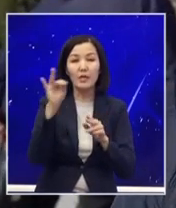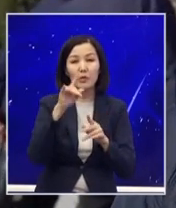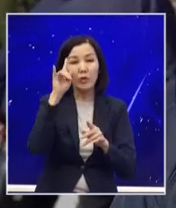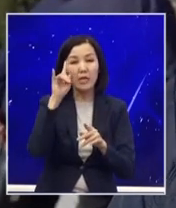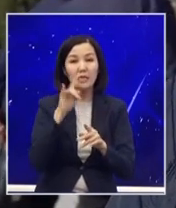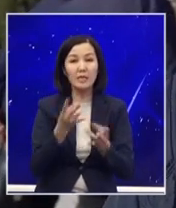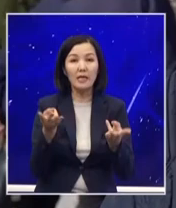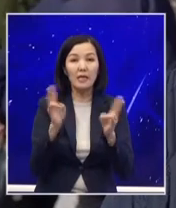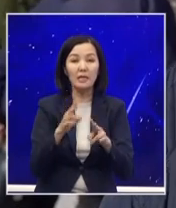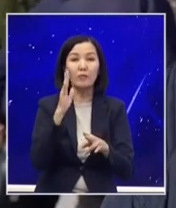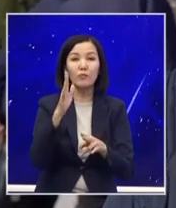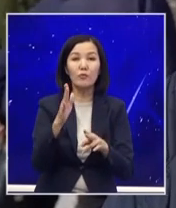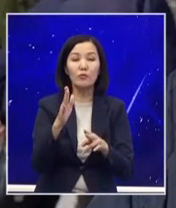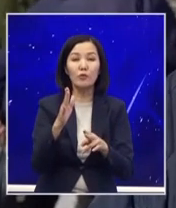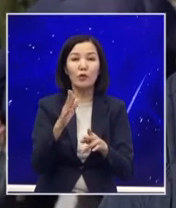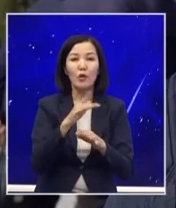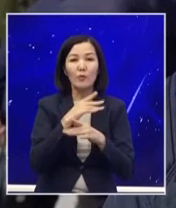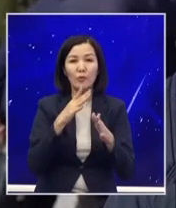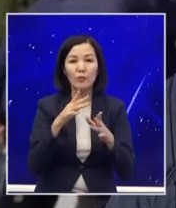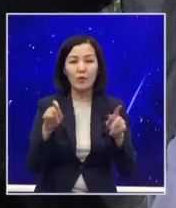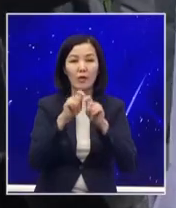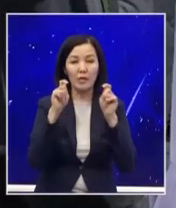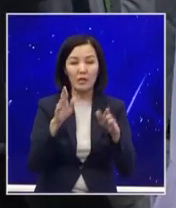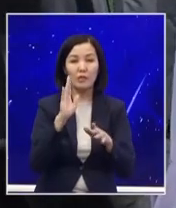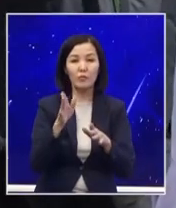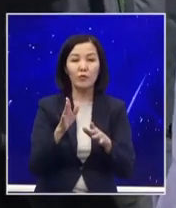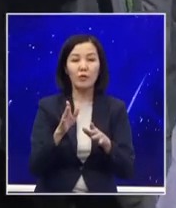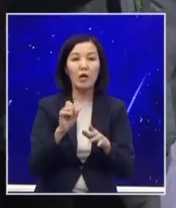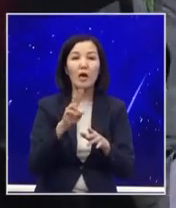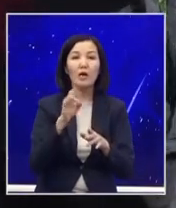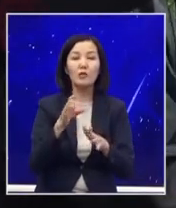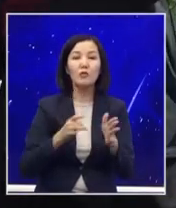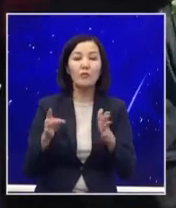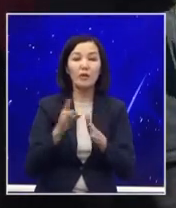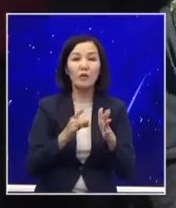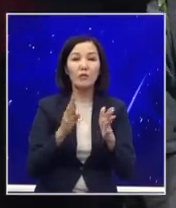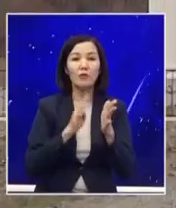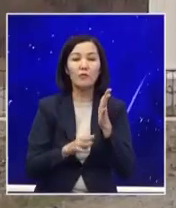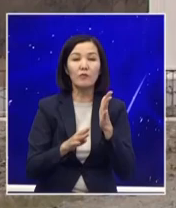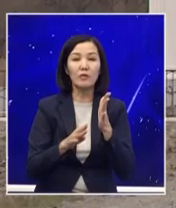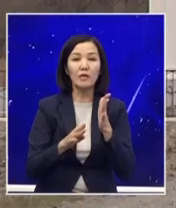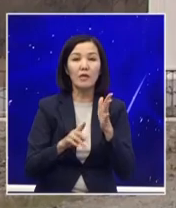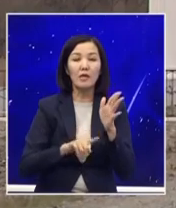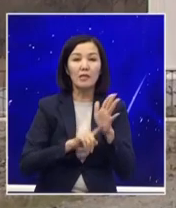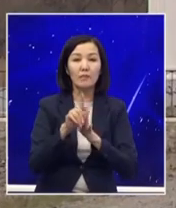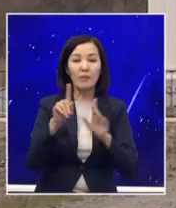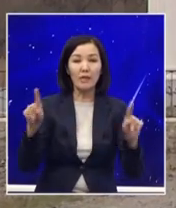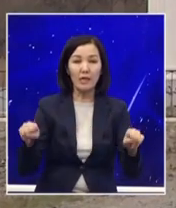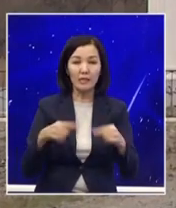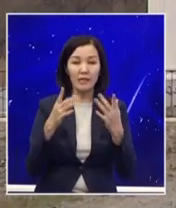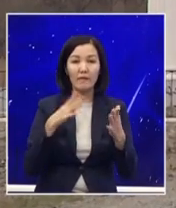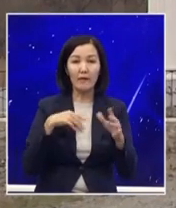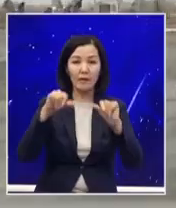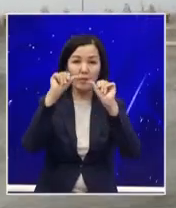Казахстана. Надеюсь, в будущем будут немало подобных открытий. В этом году Аксуский район отмечает 90-летие с момента основания. Поэтому открытие